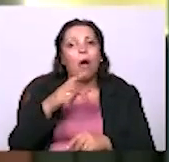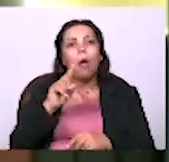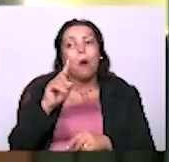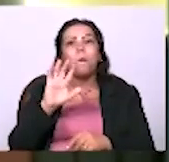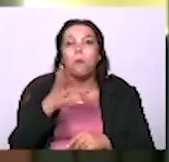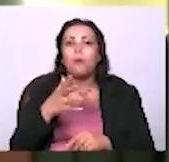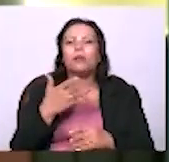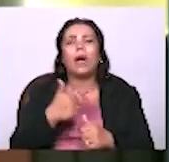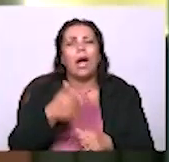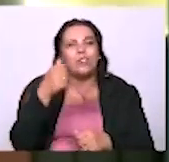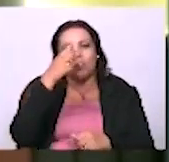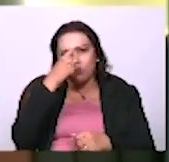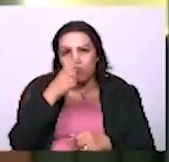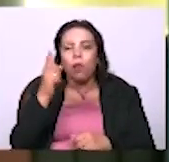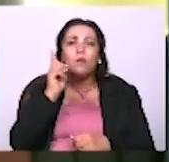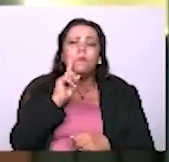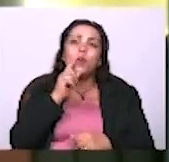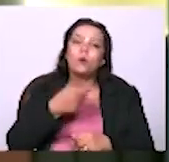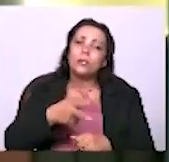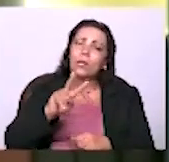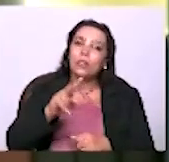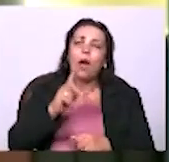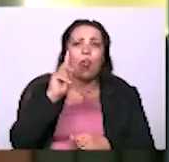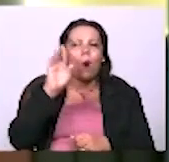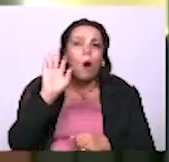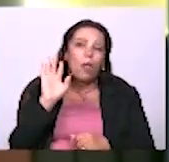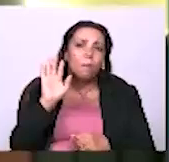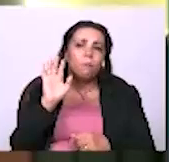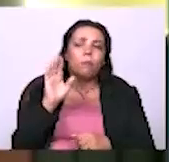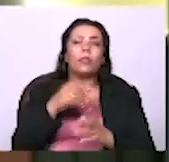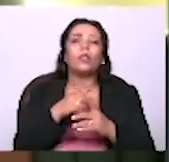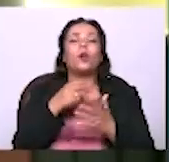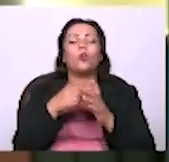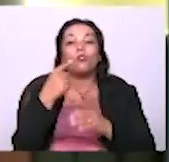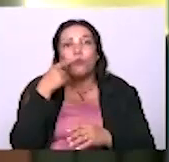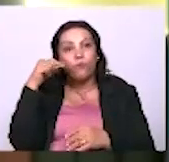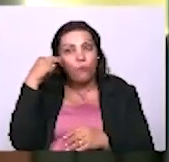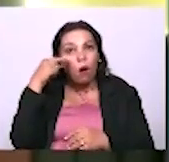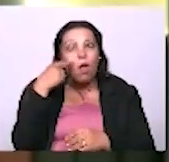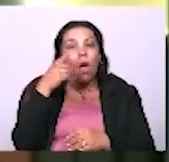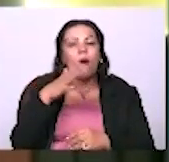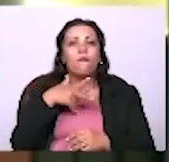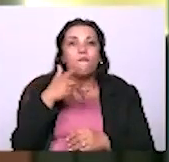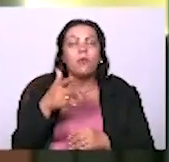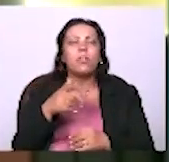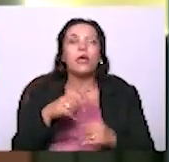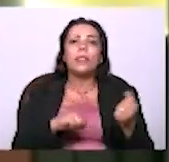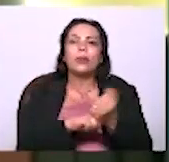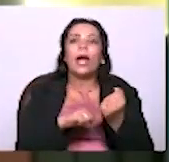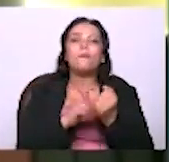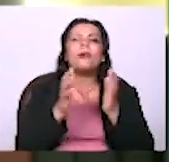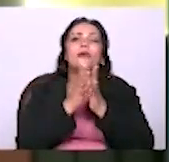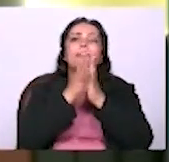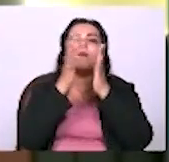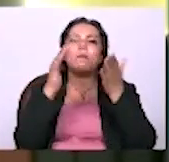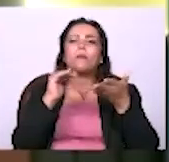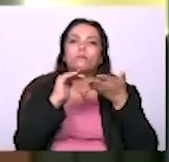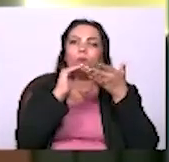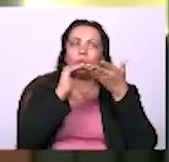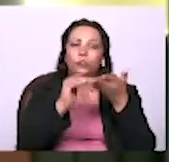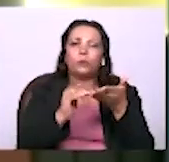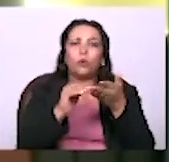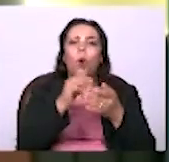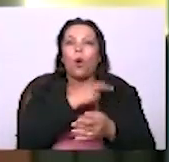ربما تبقى الاوضاع افضل وما نحتاج لزيادات دي لكن على الاقل في الافق ان هناك دعم كبير بتقدمه الحكومه